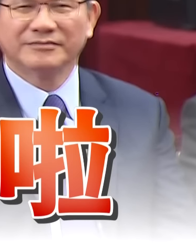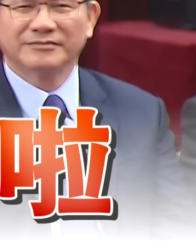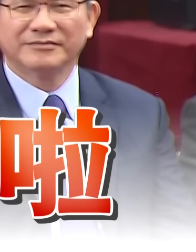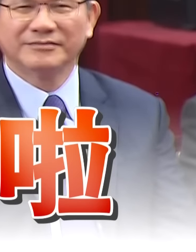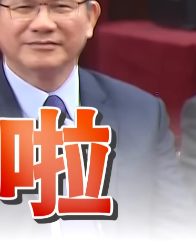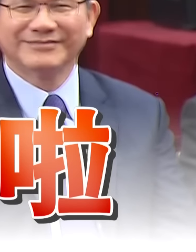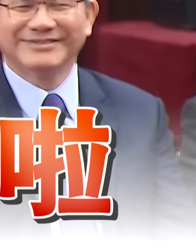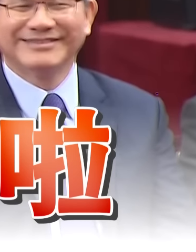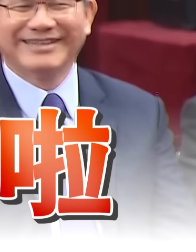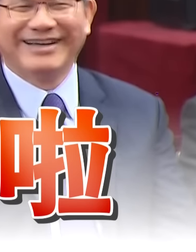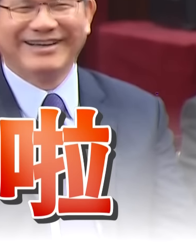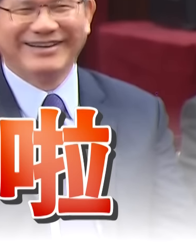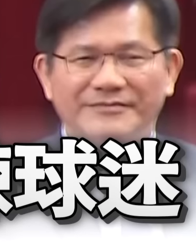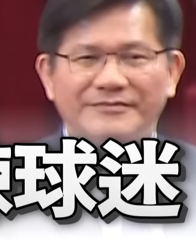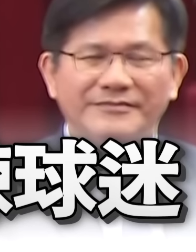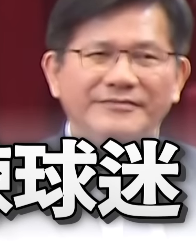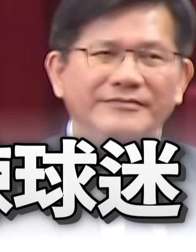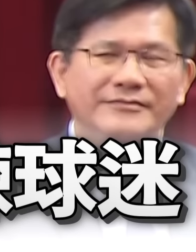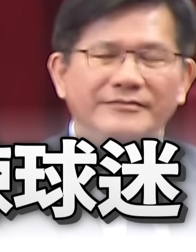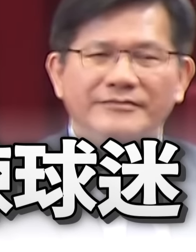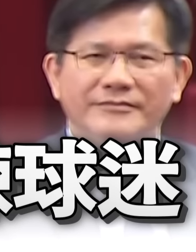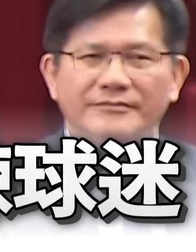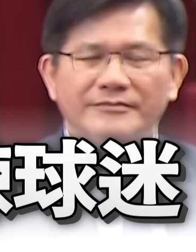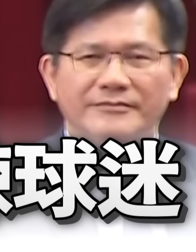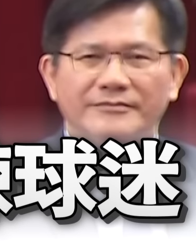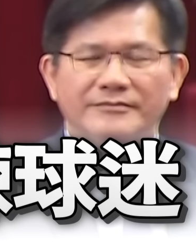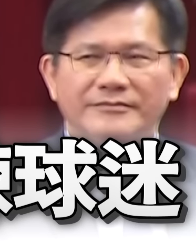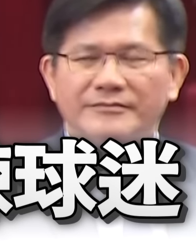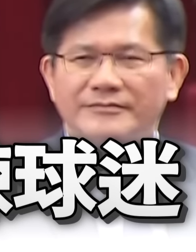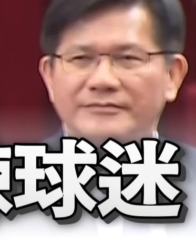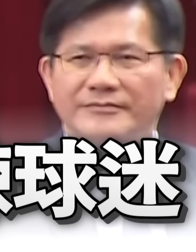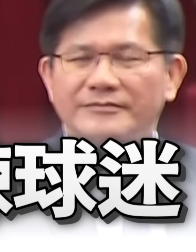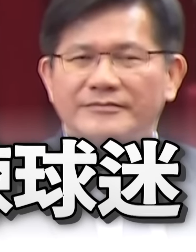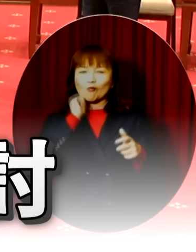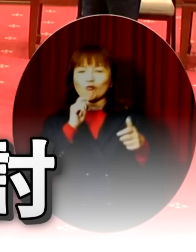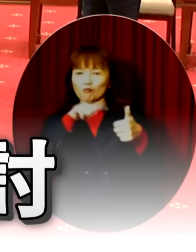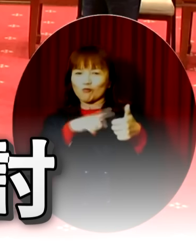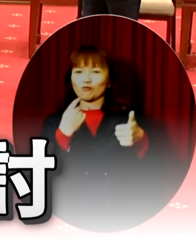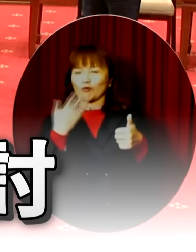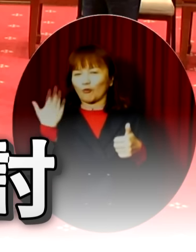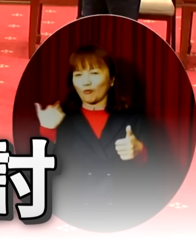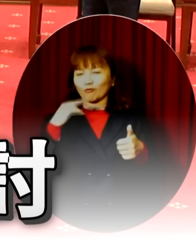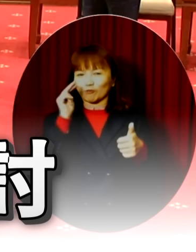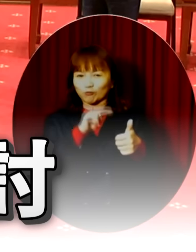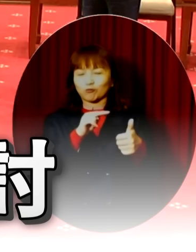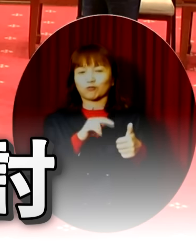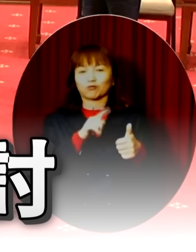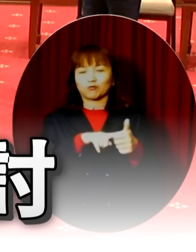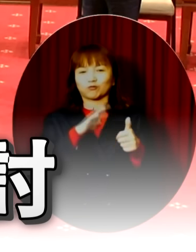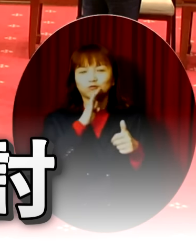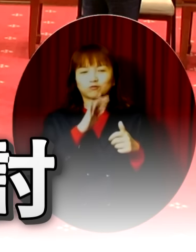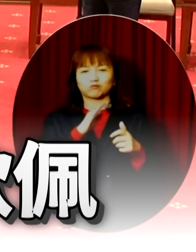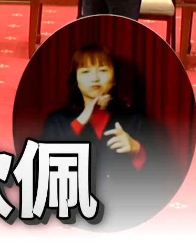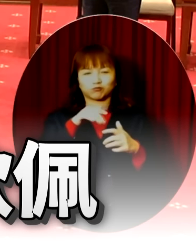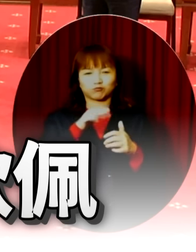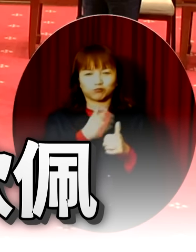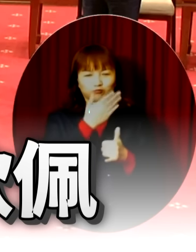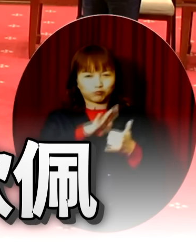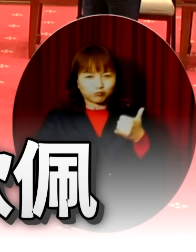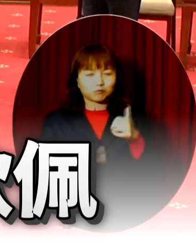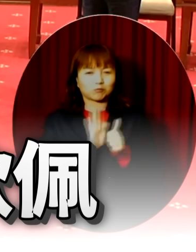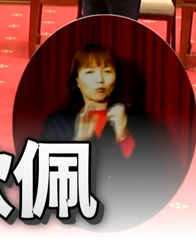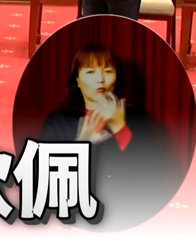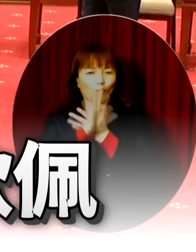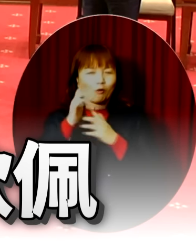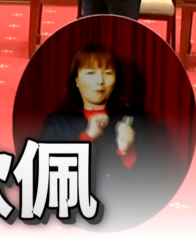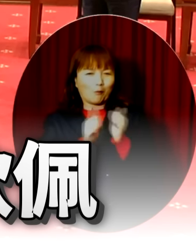然有料。我也是岳军章总教练的球迷哈、过去看他南征北讨为国争